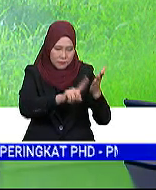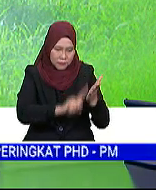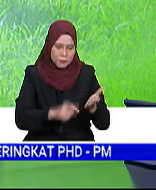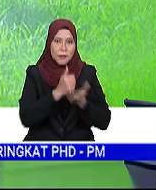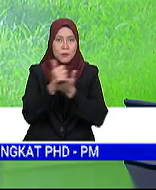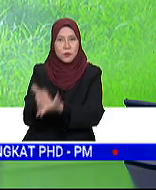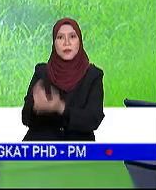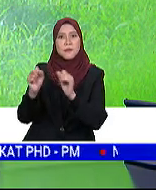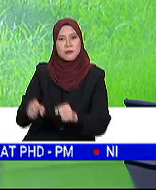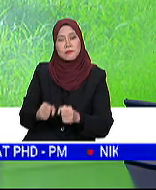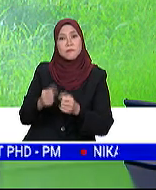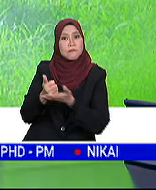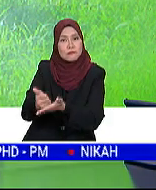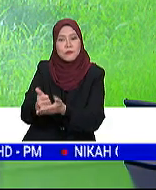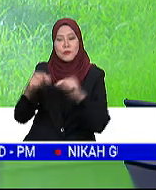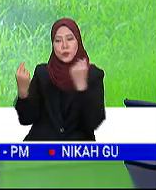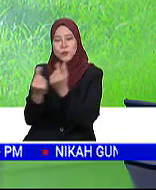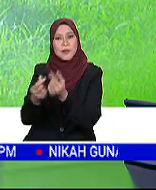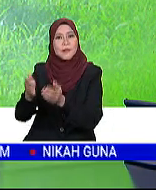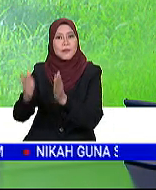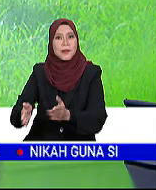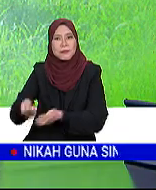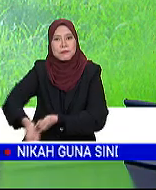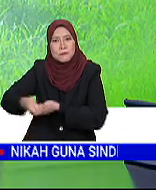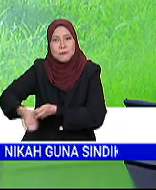bantuan yang boleh dihulur kepada golongan berkenaan.